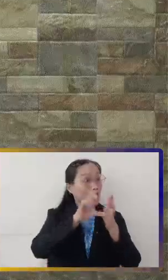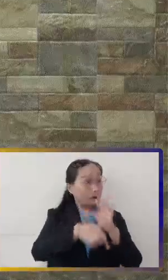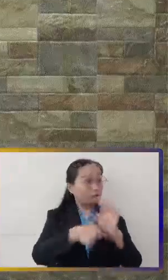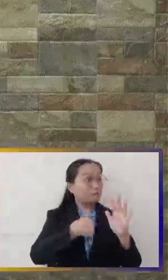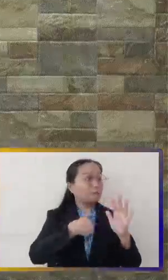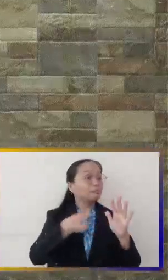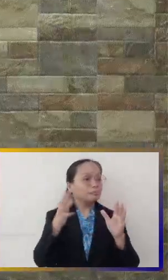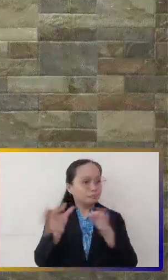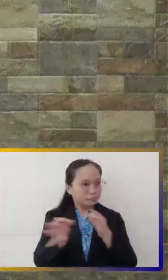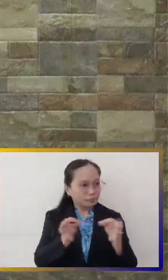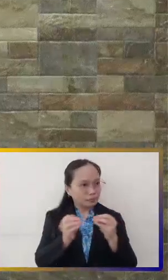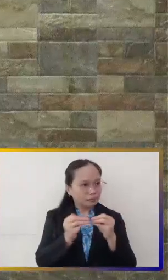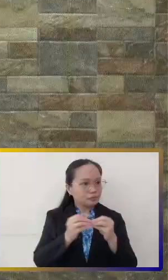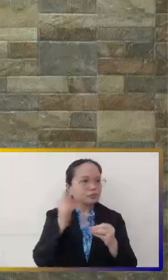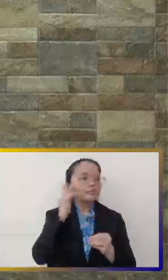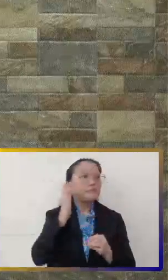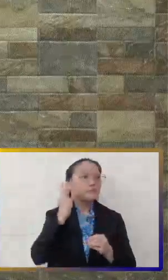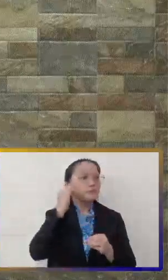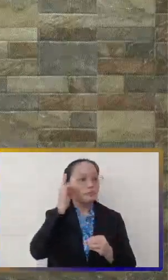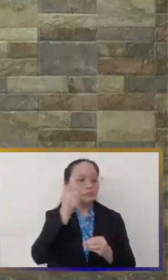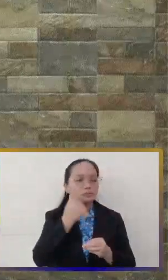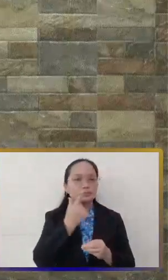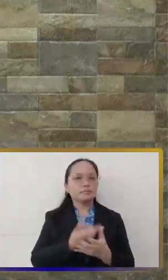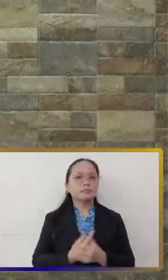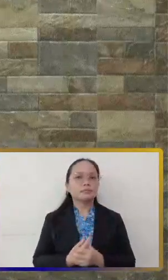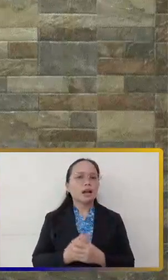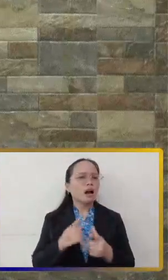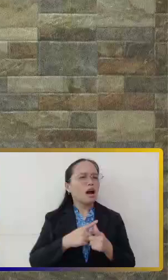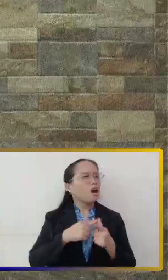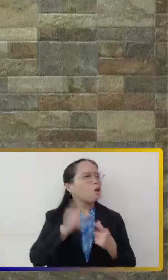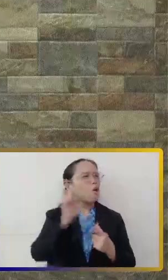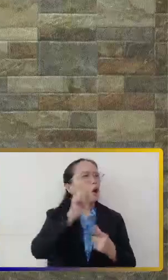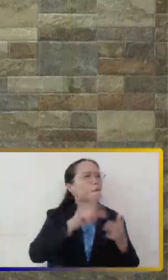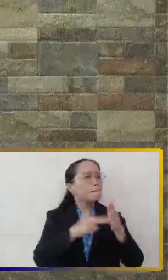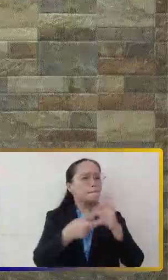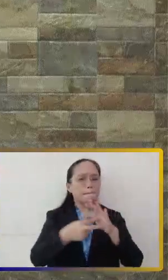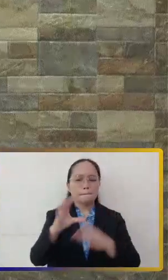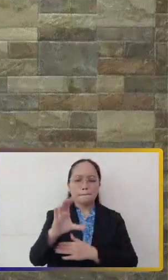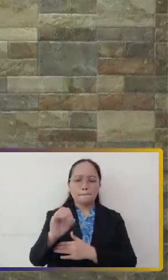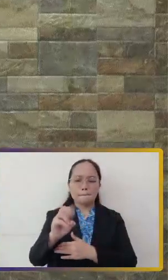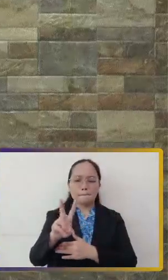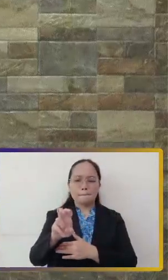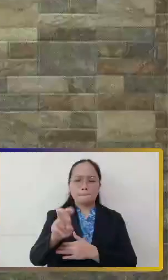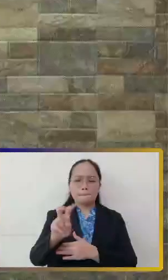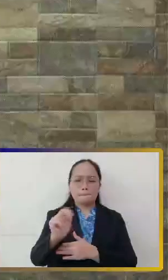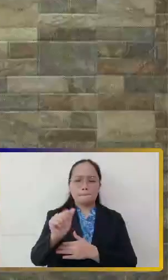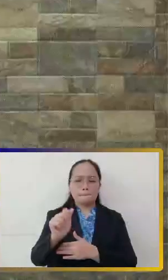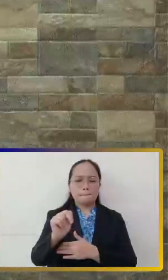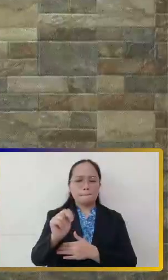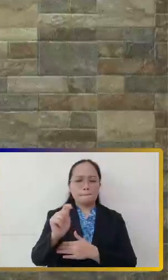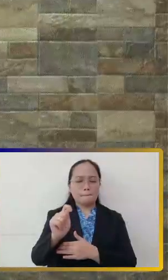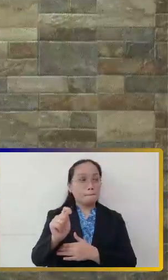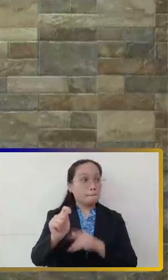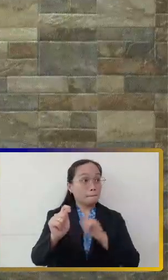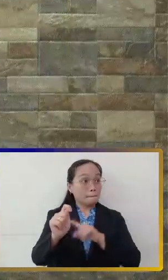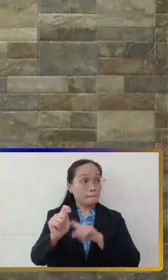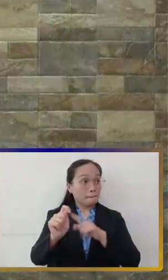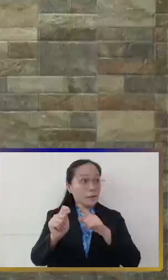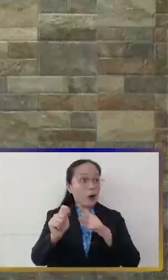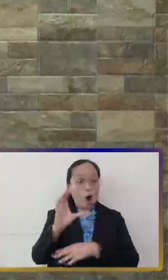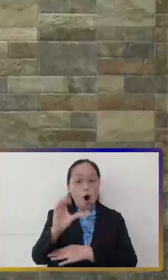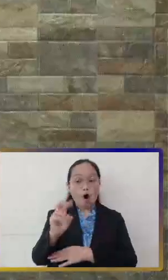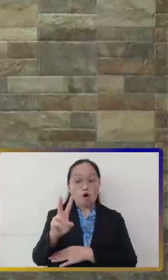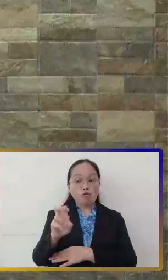yun. Okay, kaya yan po'y covenant. Anong ibig sabihin ng covenant sa Tagalog, kapatid? Kasunduan.